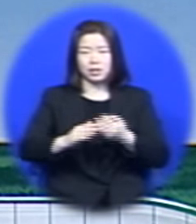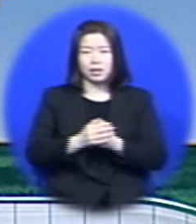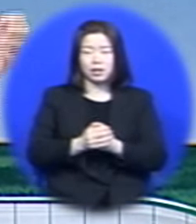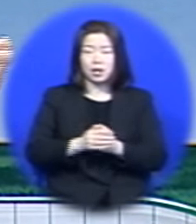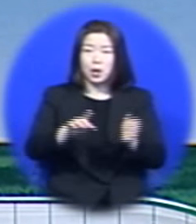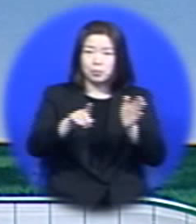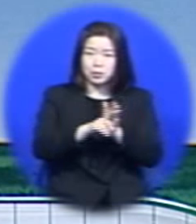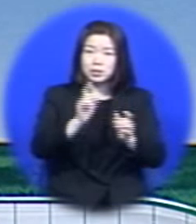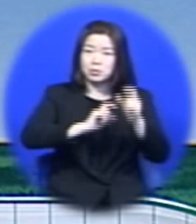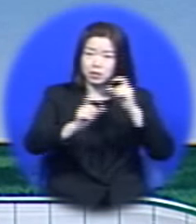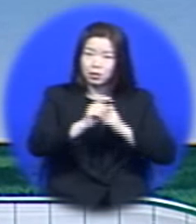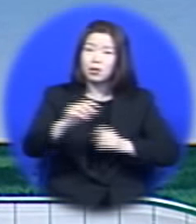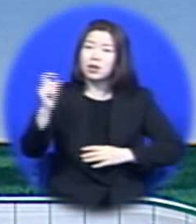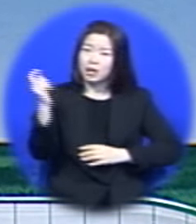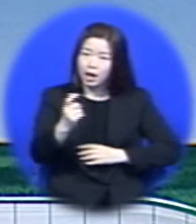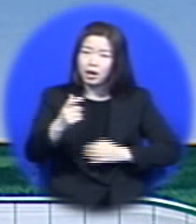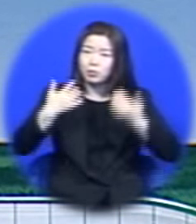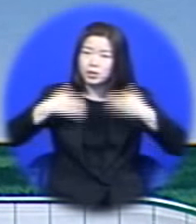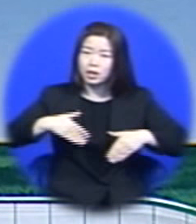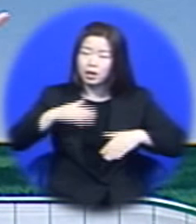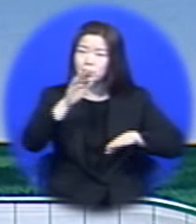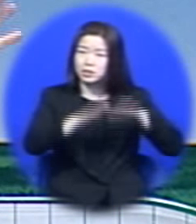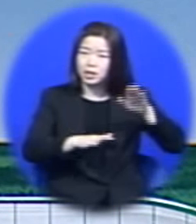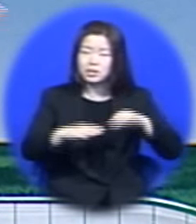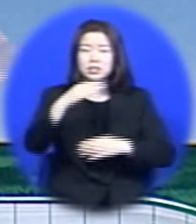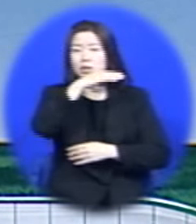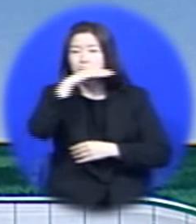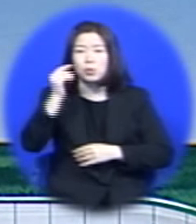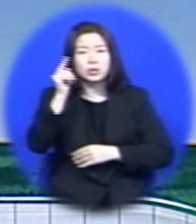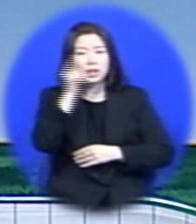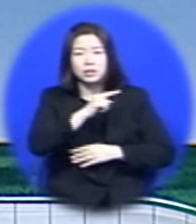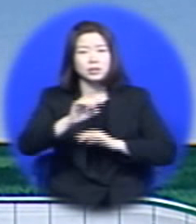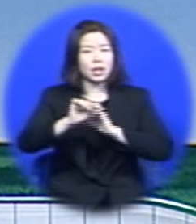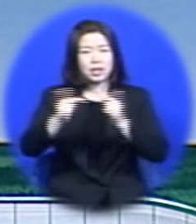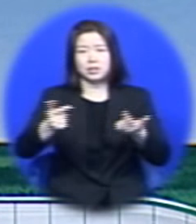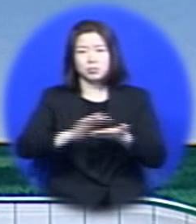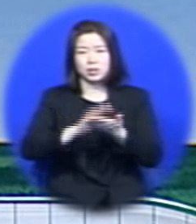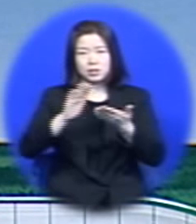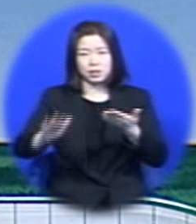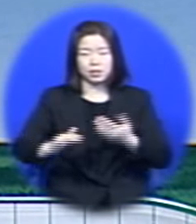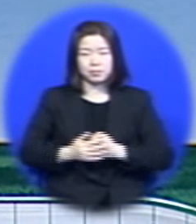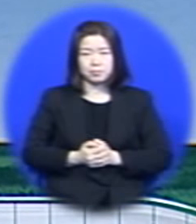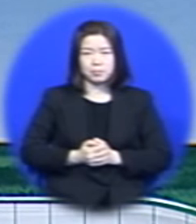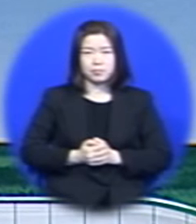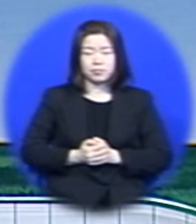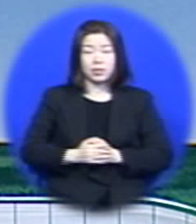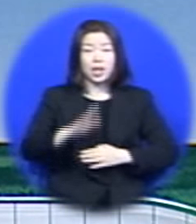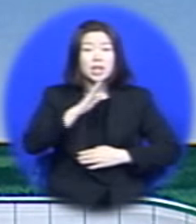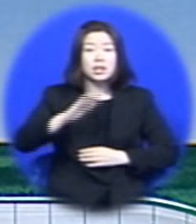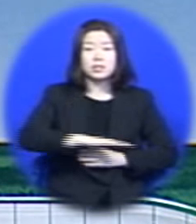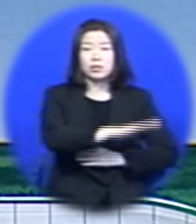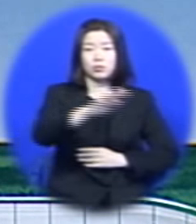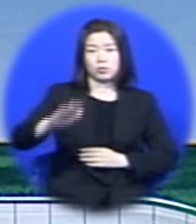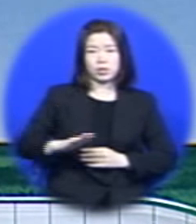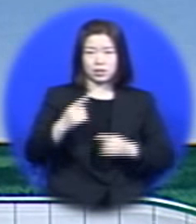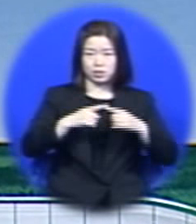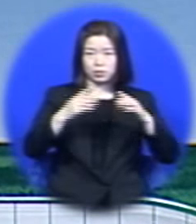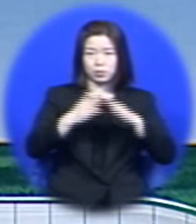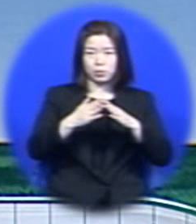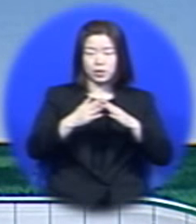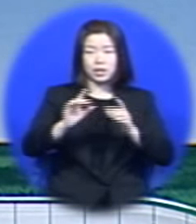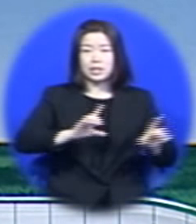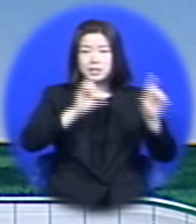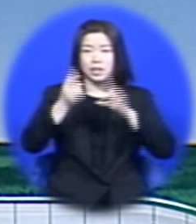믿음이 더 강하고 약하고의 차이지 옳다 그르다 아니라는 거죠. 실제로 우리가 교회 생활을 같이 하다